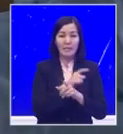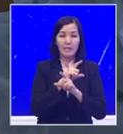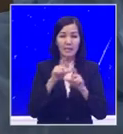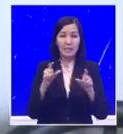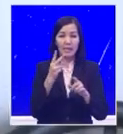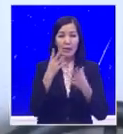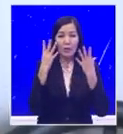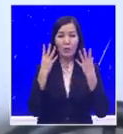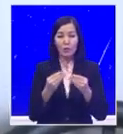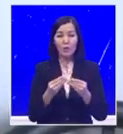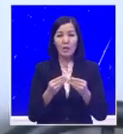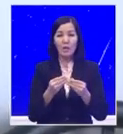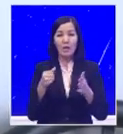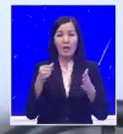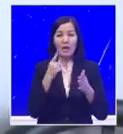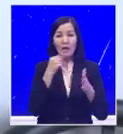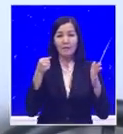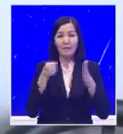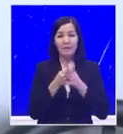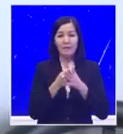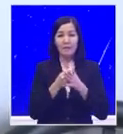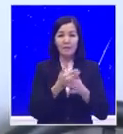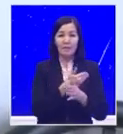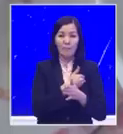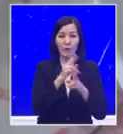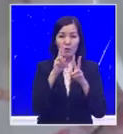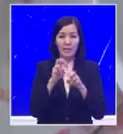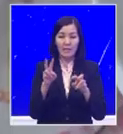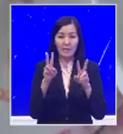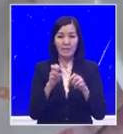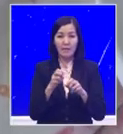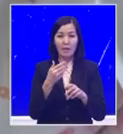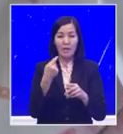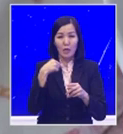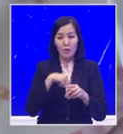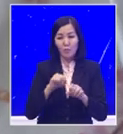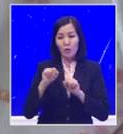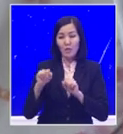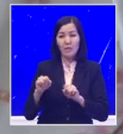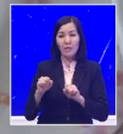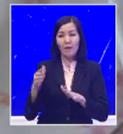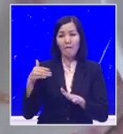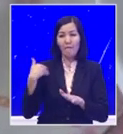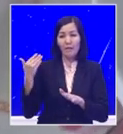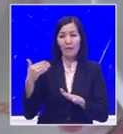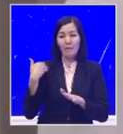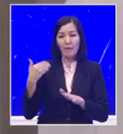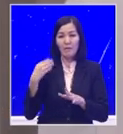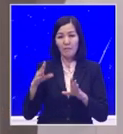2 уақыт ардагерлердің қан қысымын, температурасын тексеріп, қарттардың иммунитеттерін көтеру үшін дәрменін